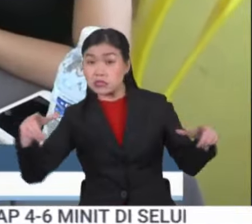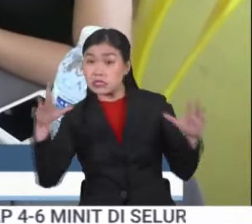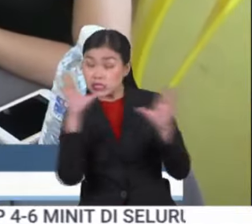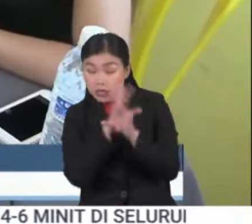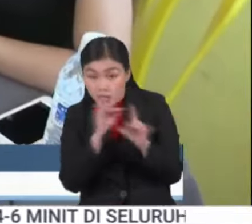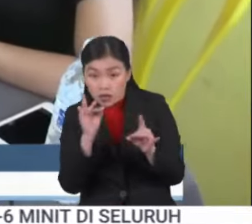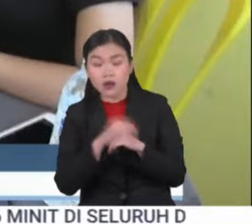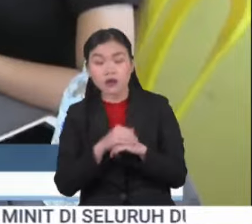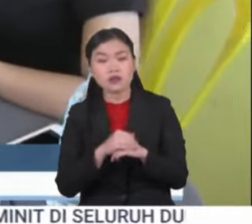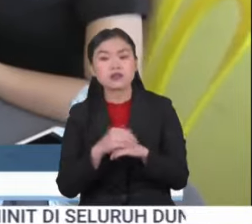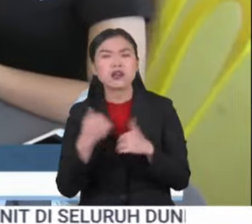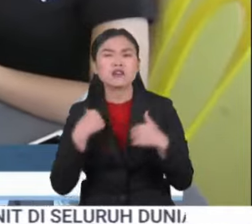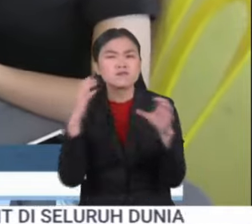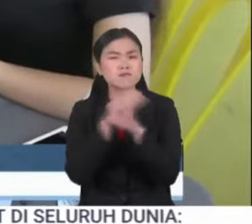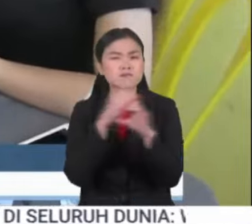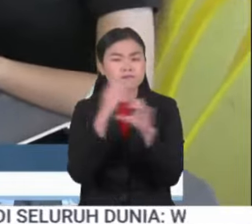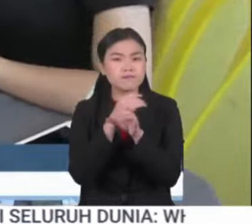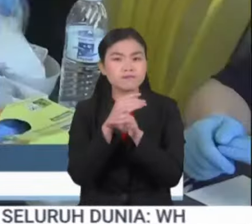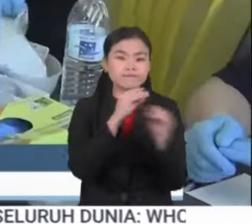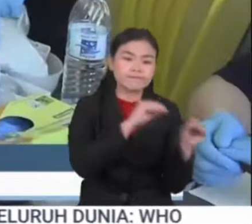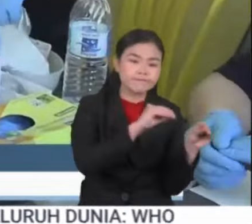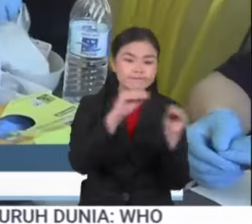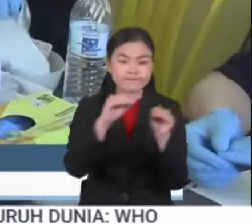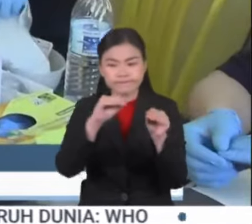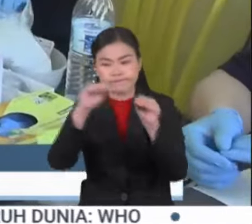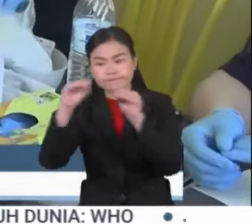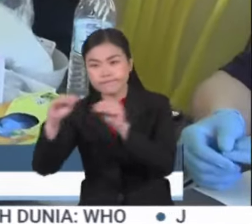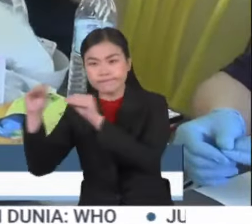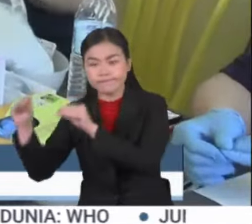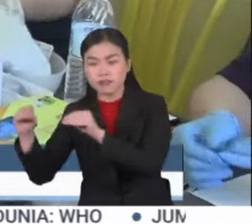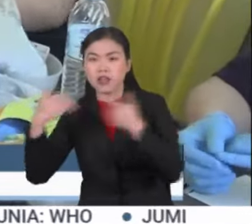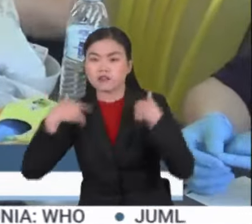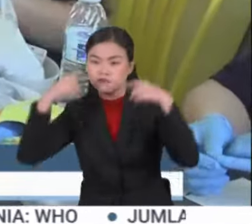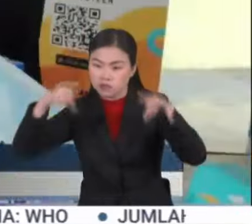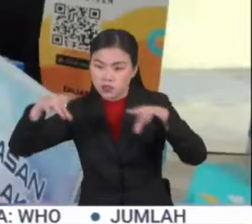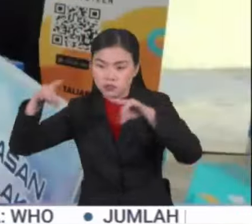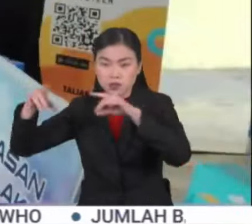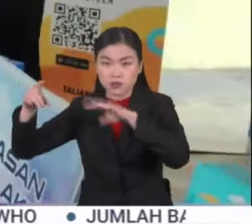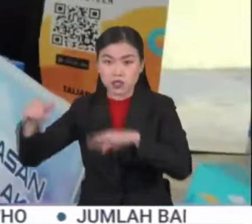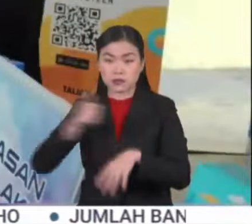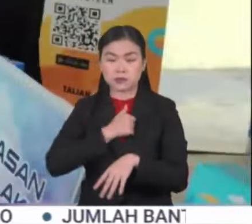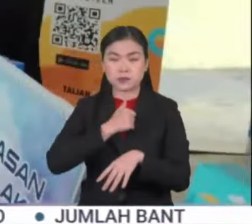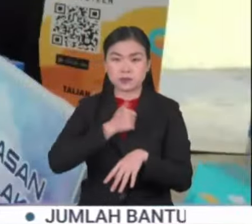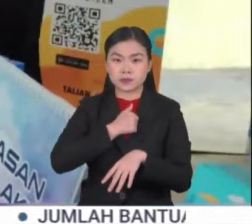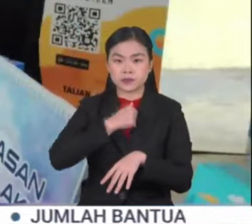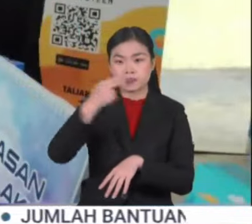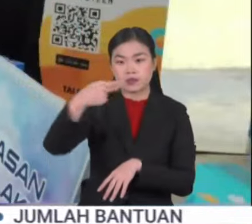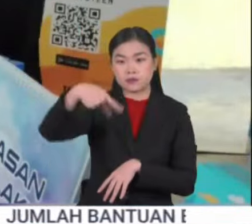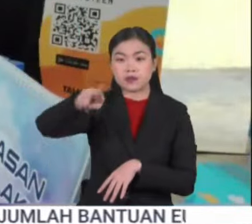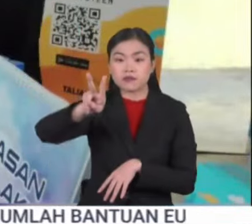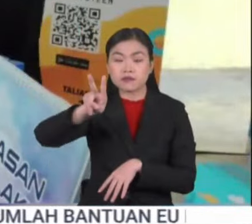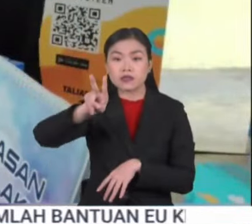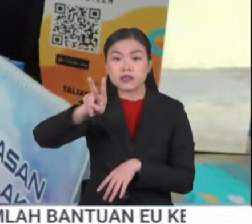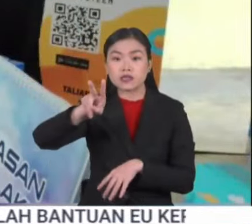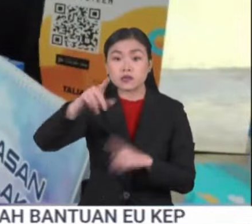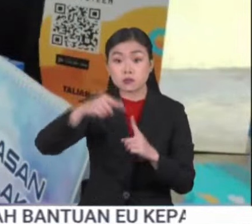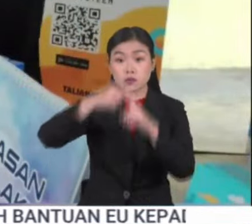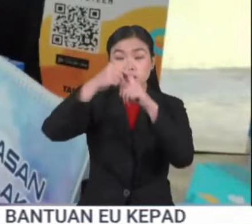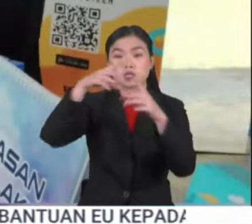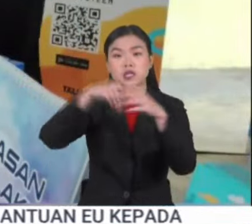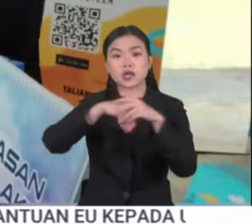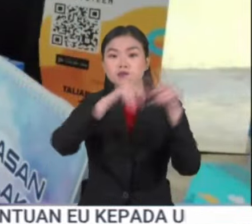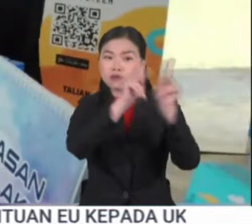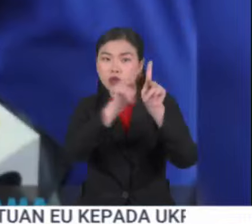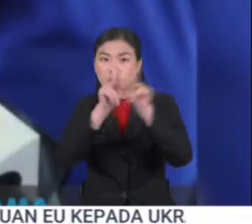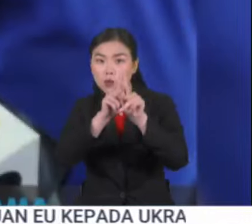pihaknya turut menghadapi cabaran untuk menggerakkan usaha melaksanakan ujian kendiri HPV DNA khususnya di kawasan luar bandar